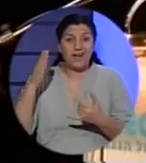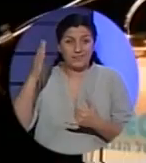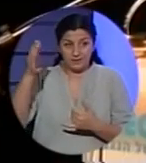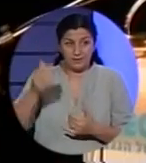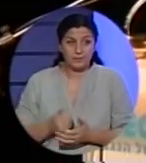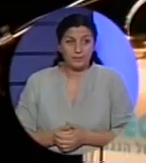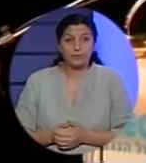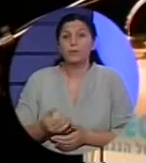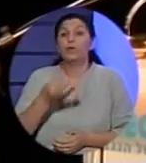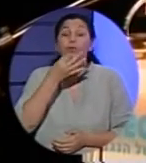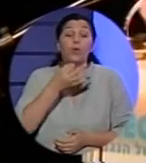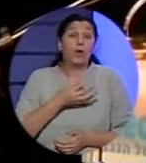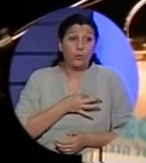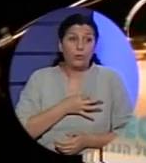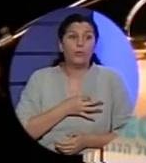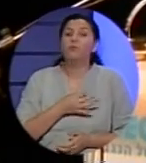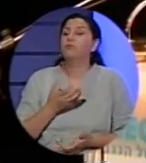בנגב. שאלו אותי מתי אנחנו ניסע